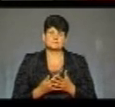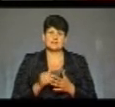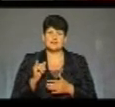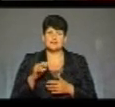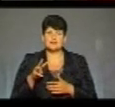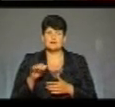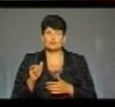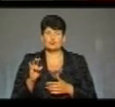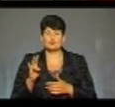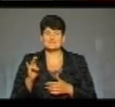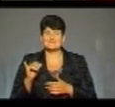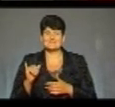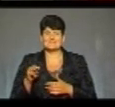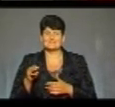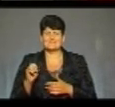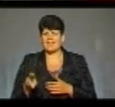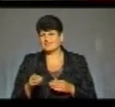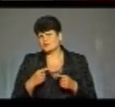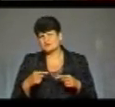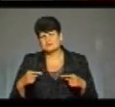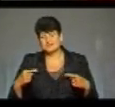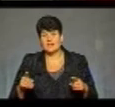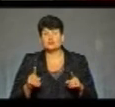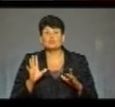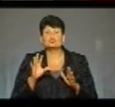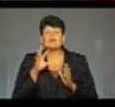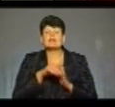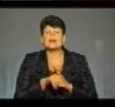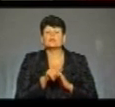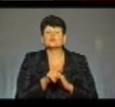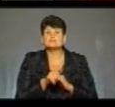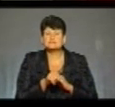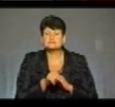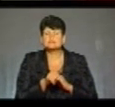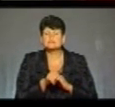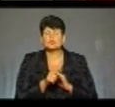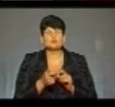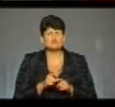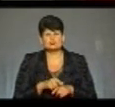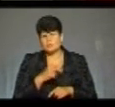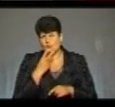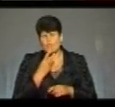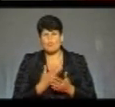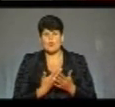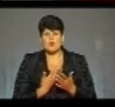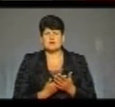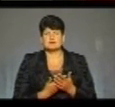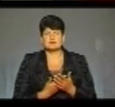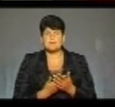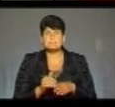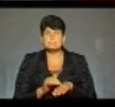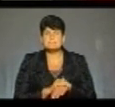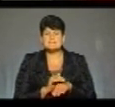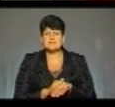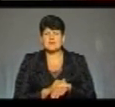імунітетом, скажімо, чи так, іншим аспектом. І що буде закладено? Тобто, дуже показово, ну, наприклад, благі